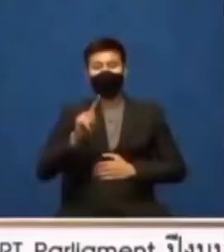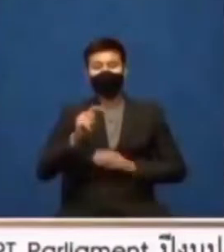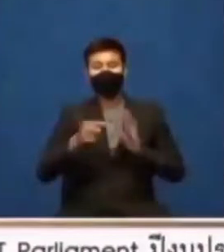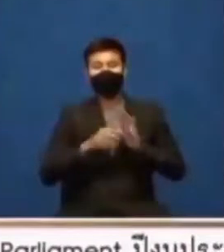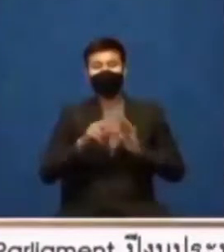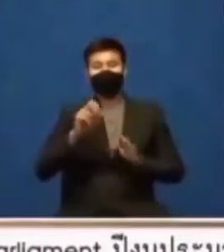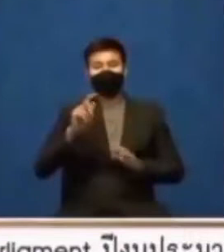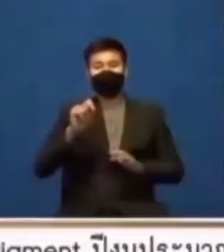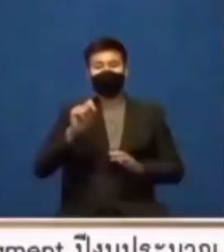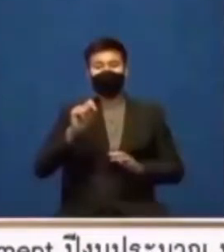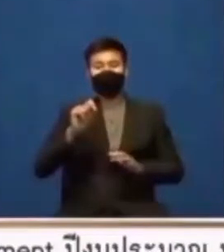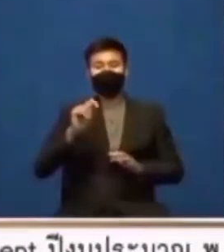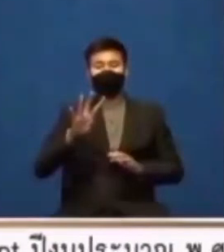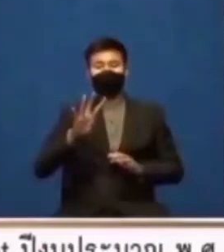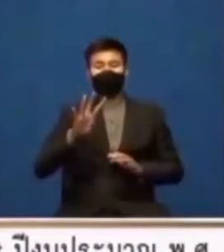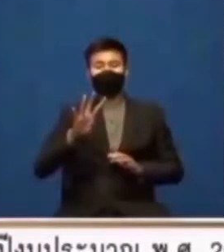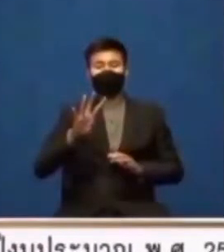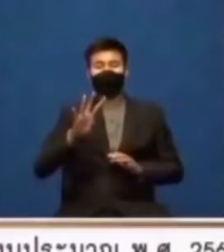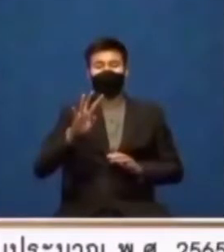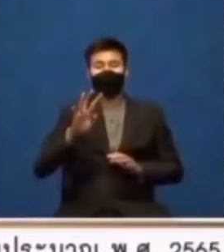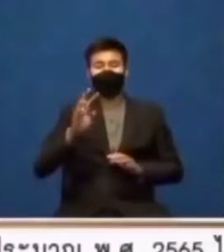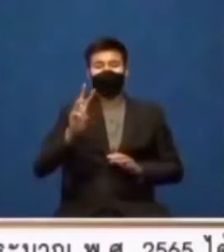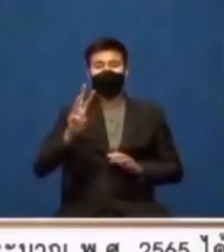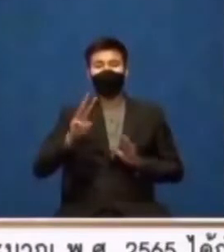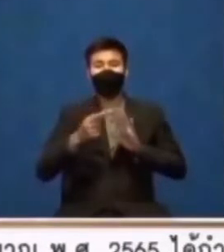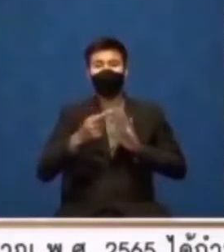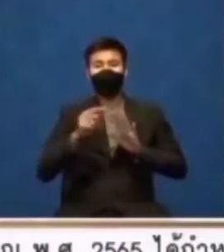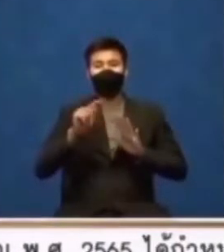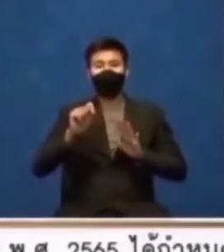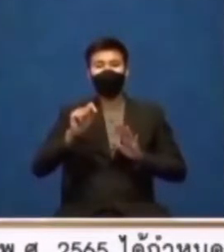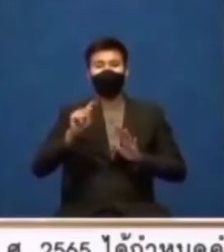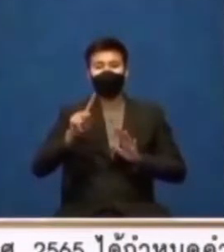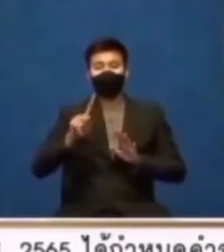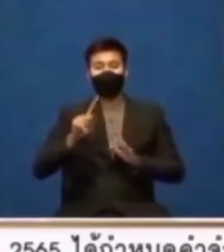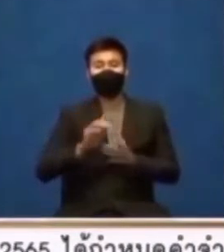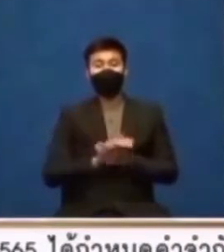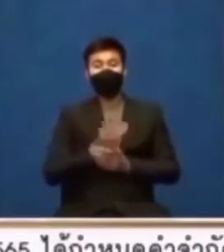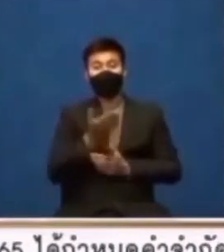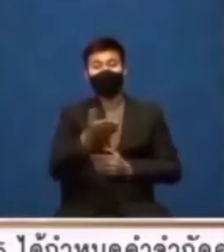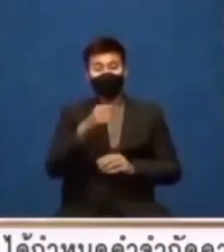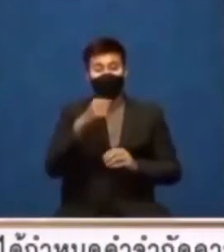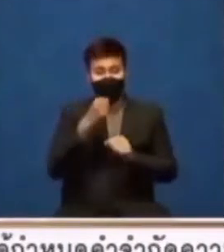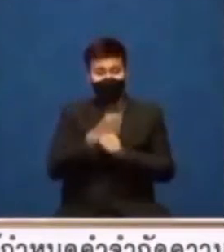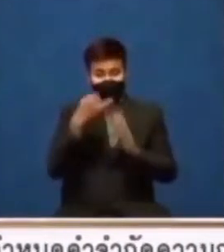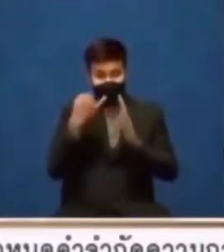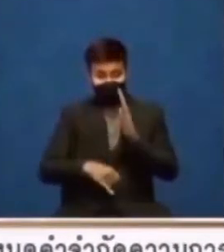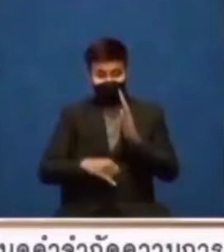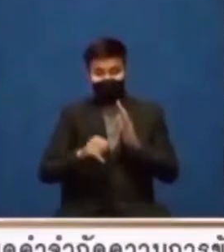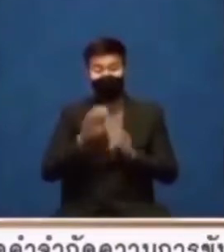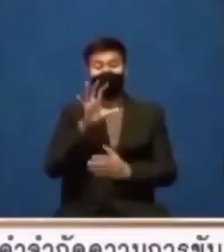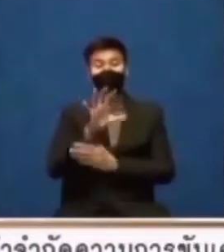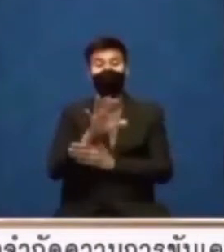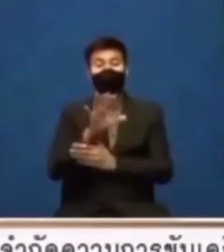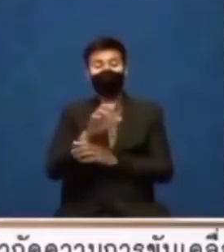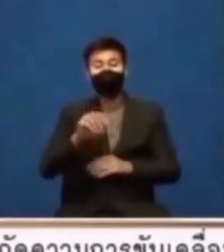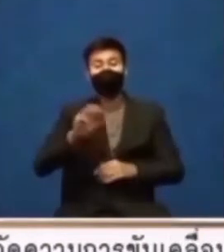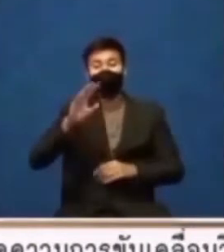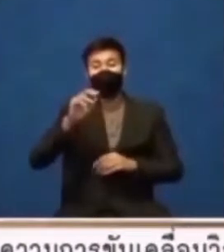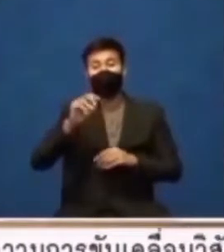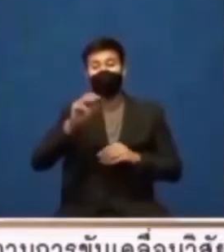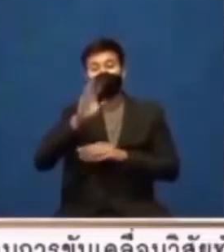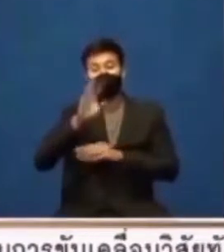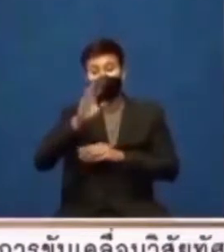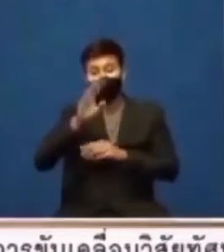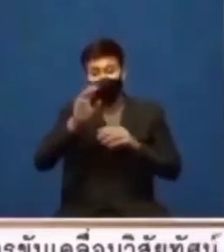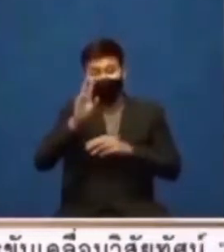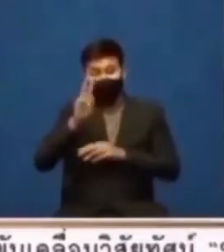เกิดขึ้นระหว่างสสชาดาไทยเศษสสอุทัยธานีพักภูมิใจไทยค่ะกับคุณณัฐวุฒิประเส